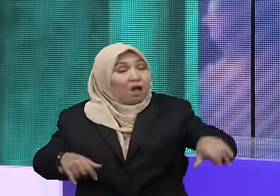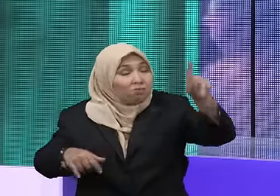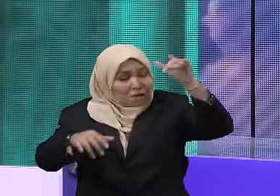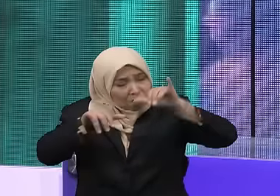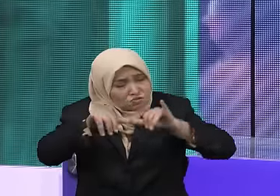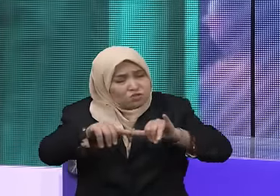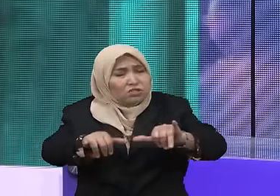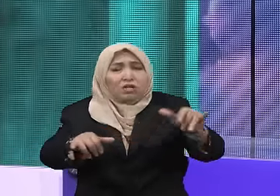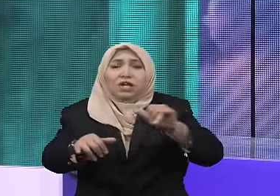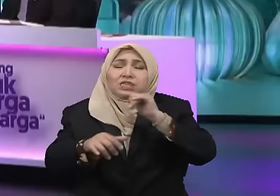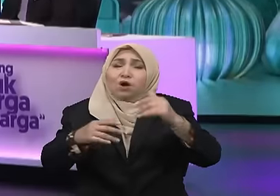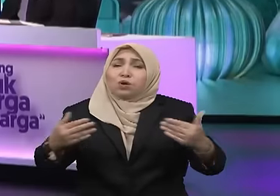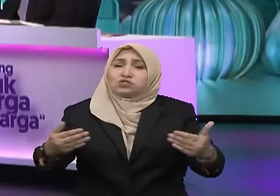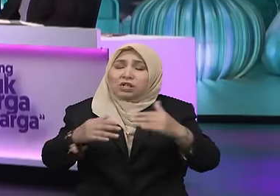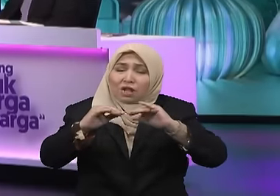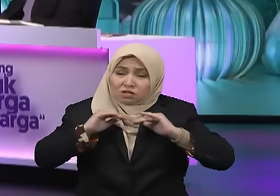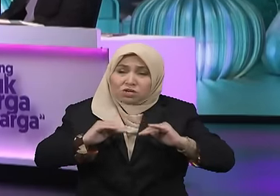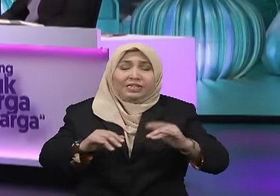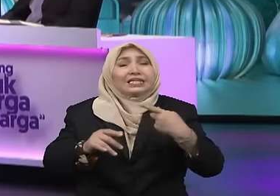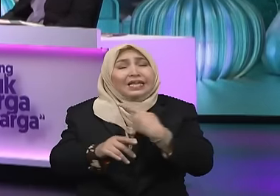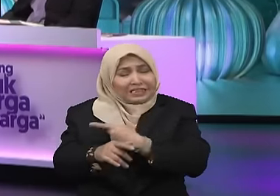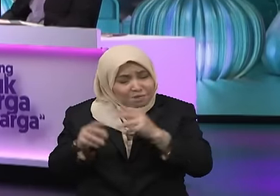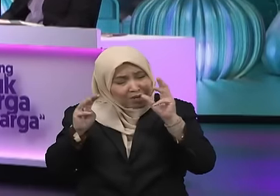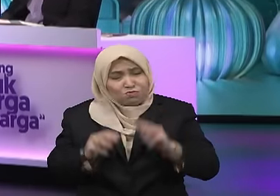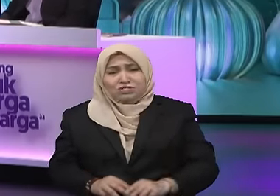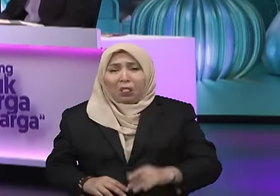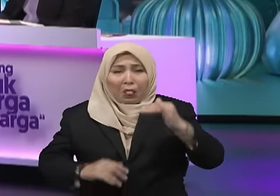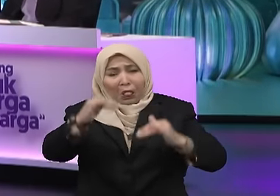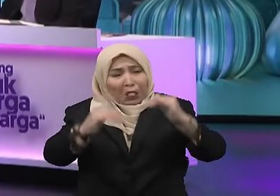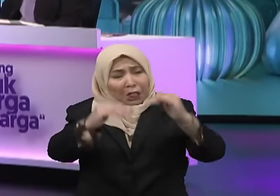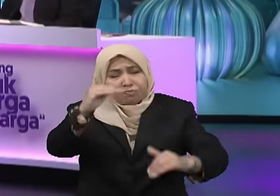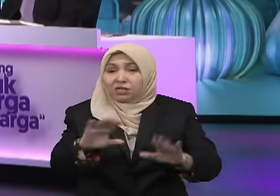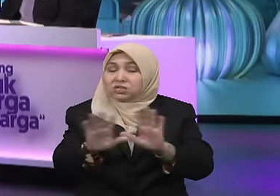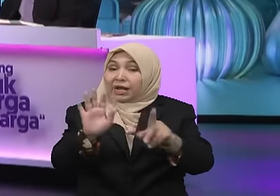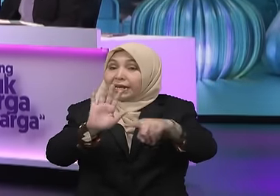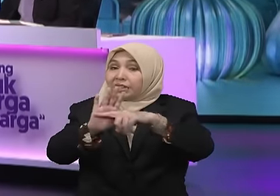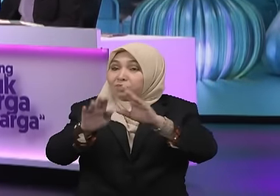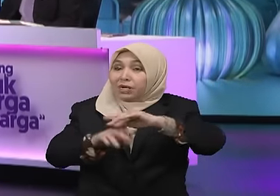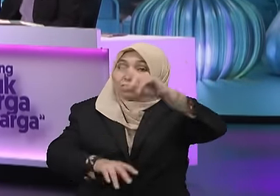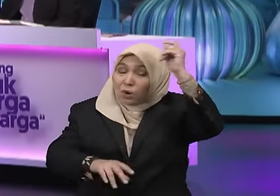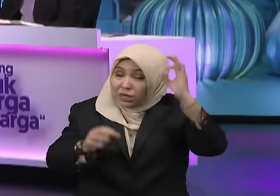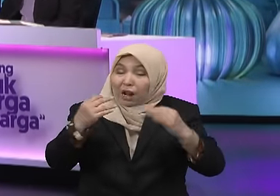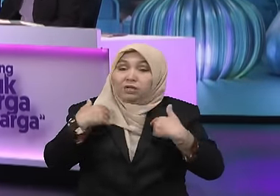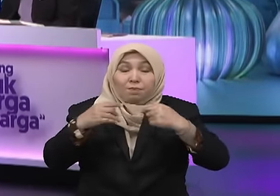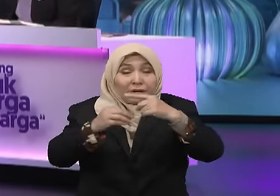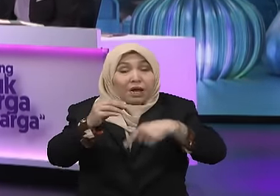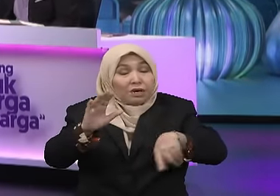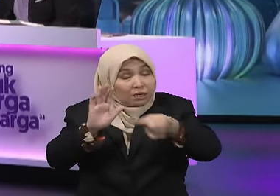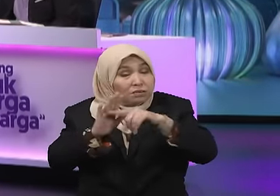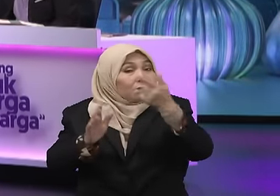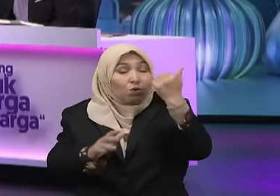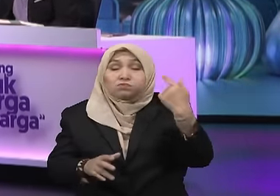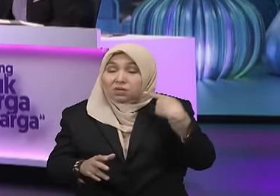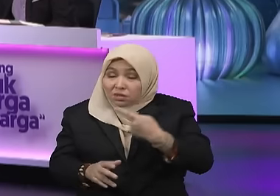konsisten. Yang tak konsisten siapa Ustaz? Kita lah. Kan? Jadi jangan negatif pada Tuhan. Kalau ada perkara negatif, ianya kerana